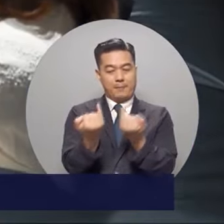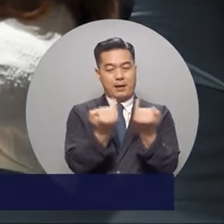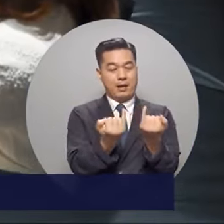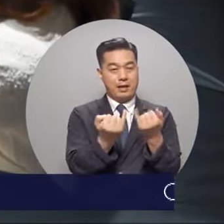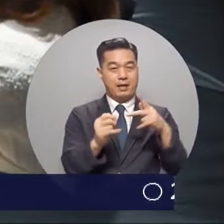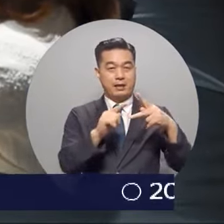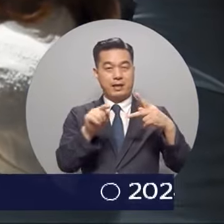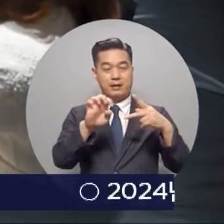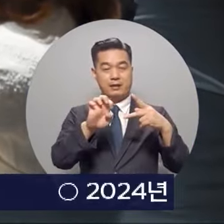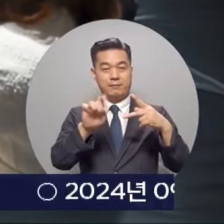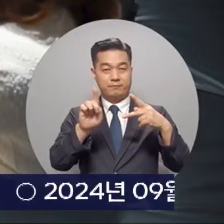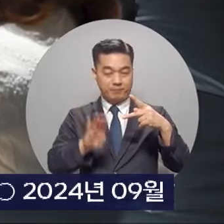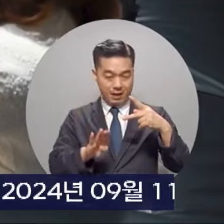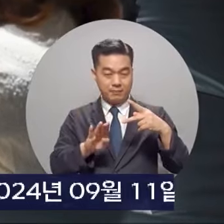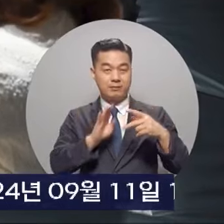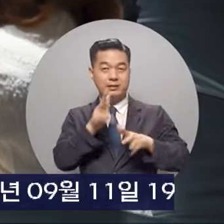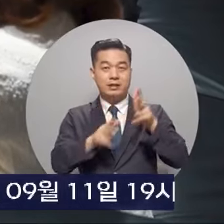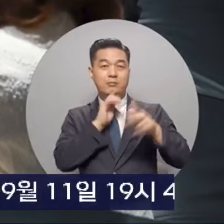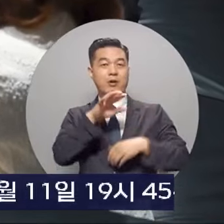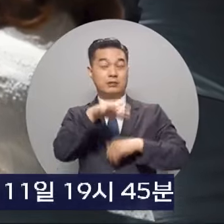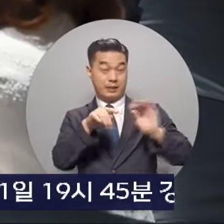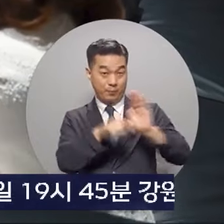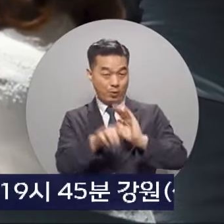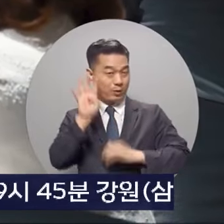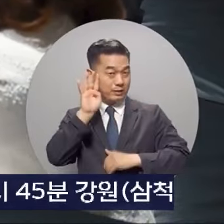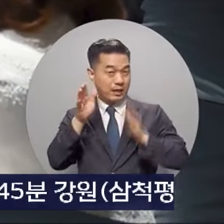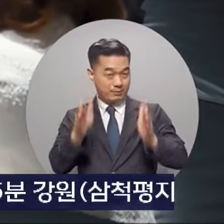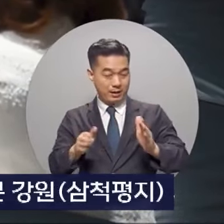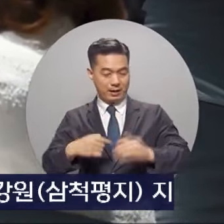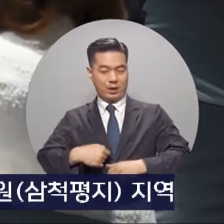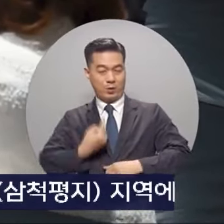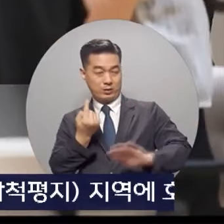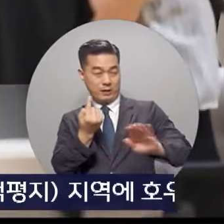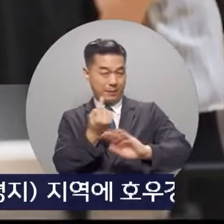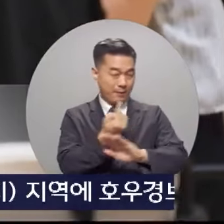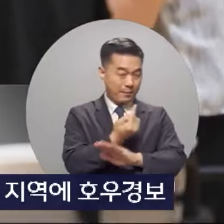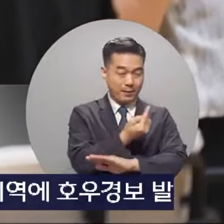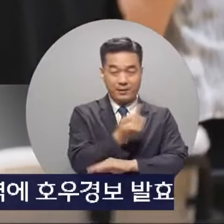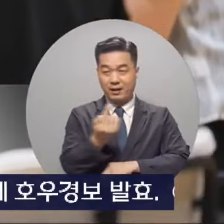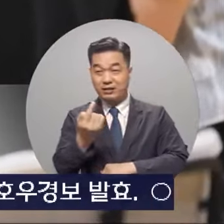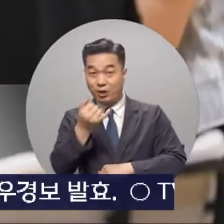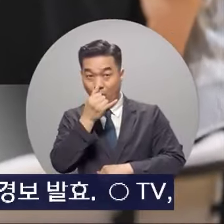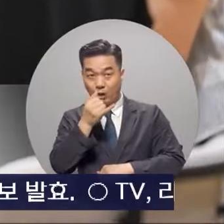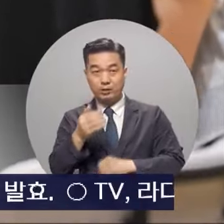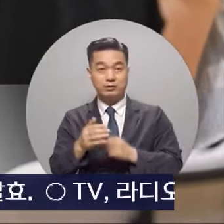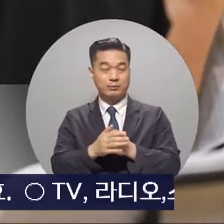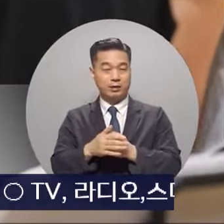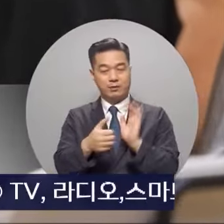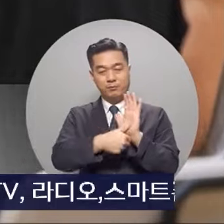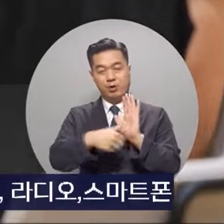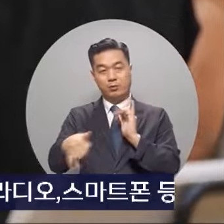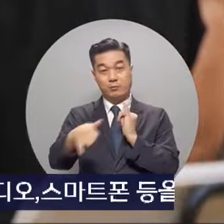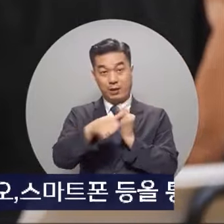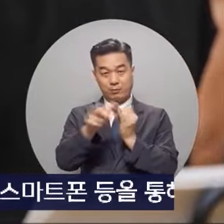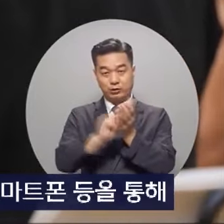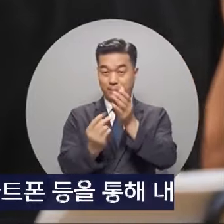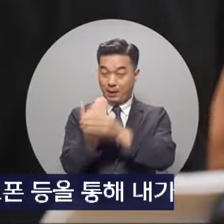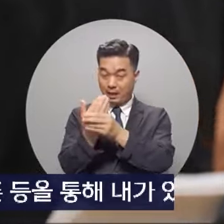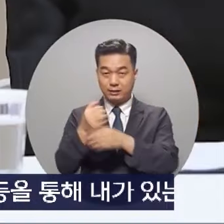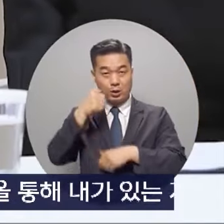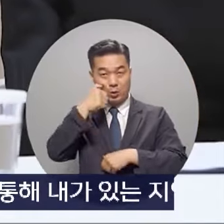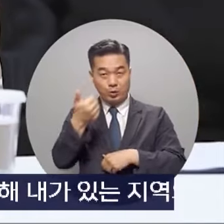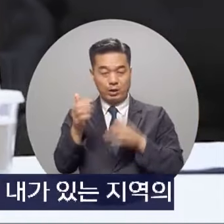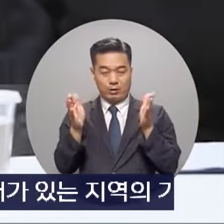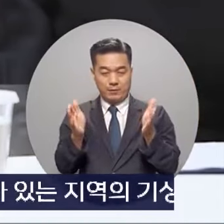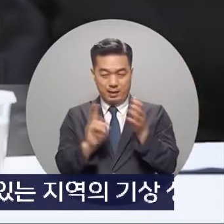이어 나을 만에 또 단독 행보에 나섰습니다 명품백 논란이 터지고 다섯 달간 자행하던 김여사는 지난